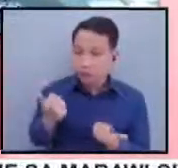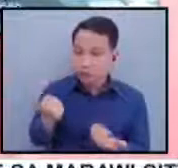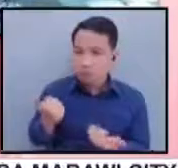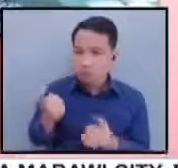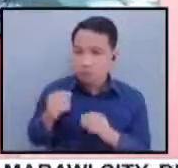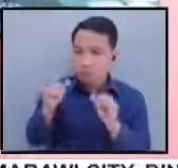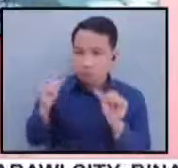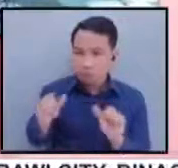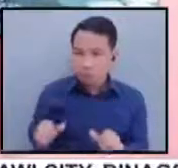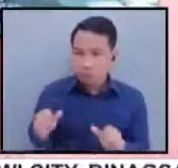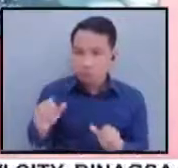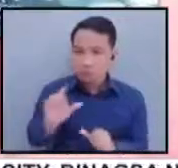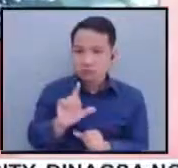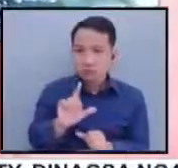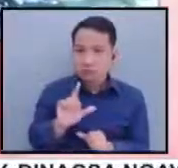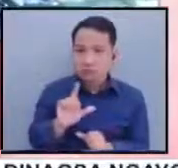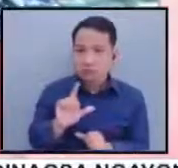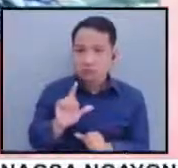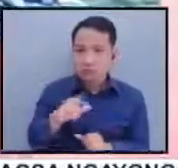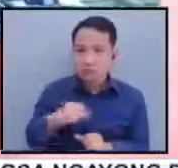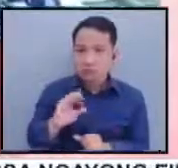dyan ang lungsod ng Quezon,